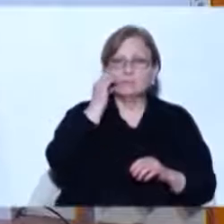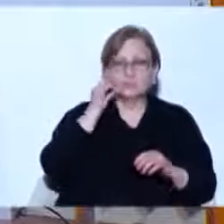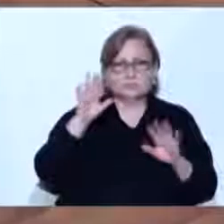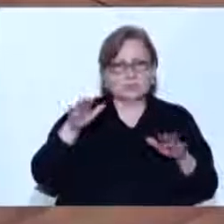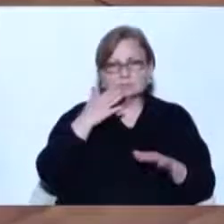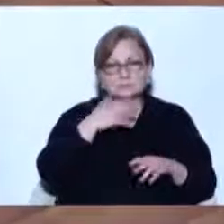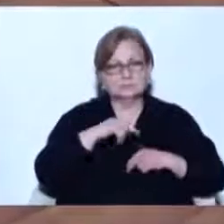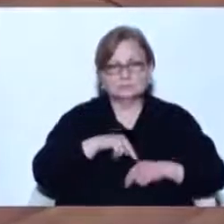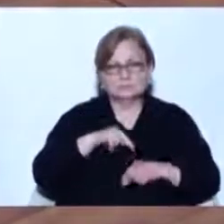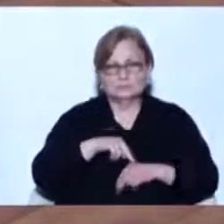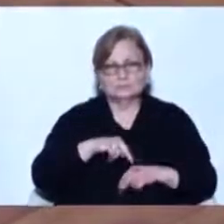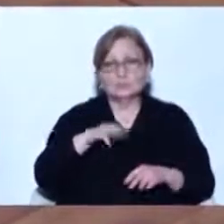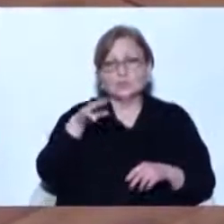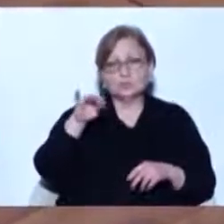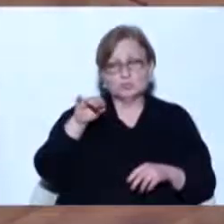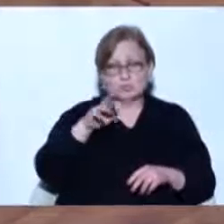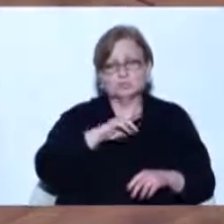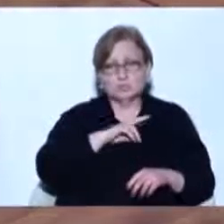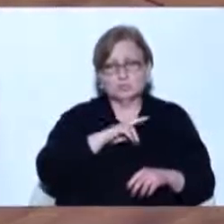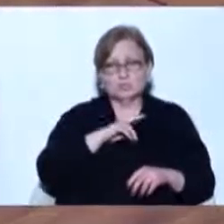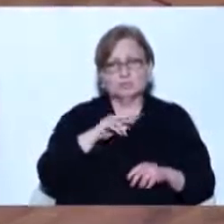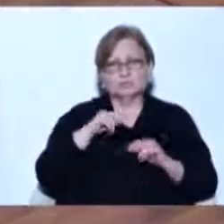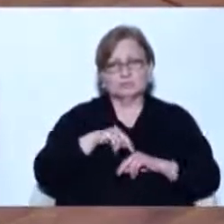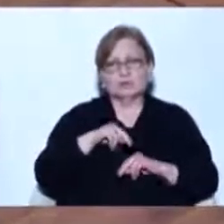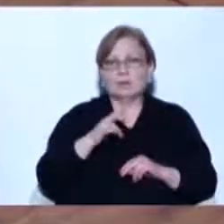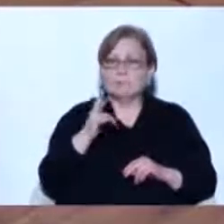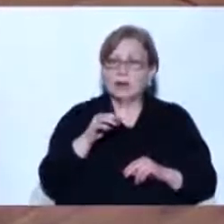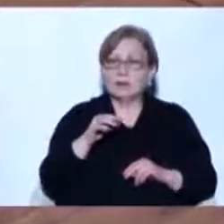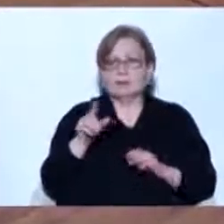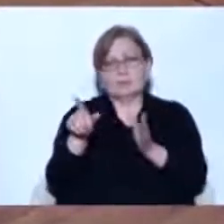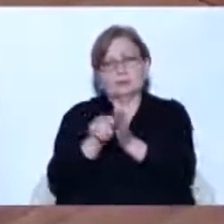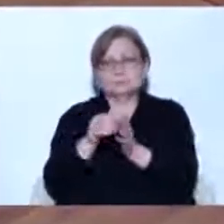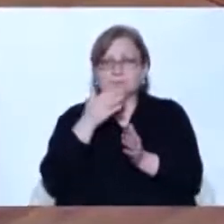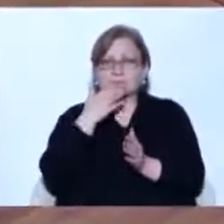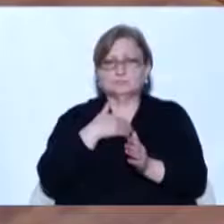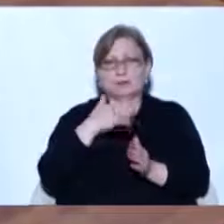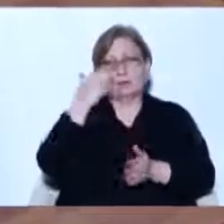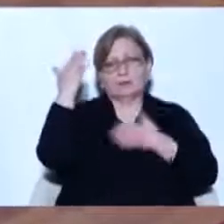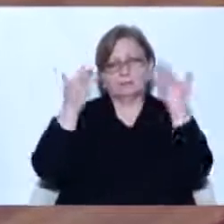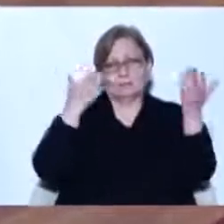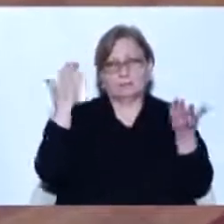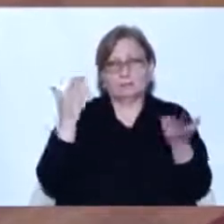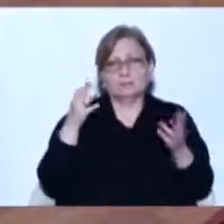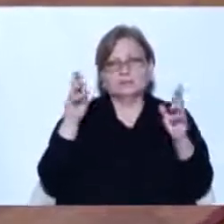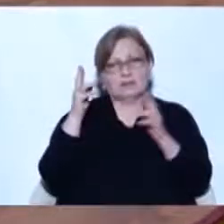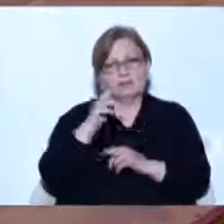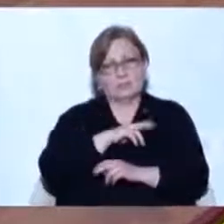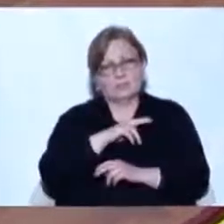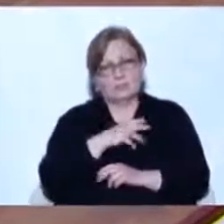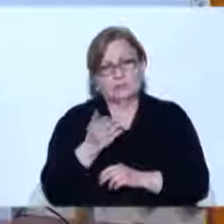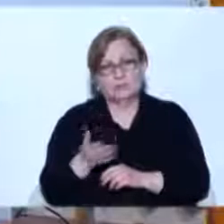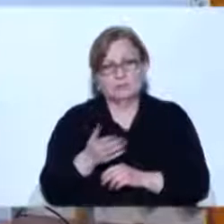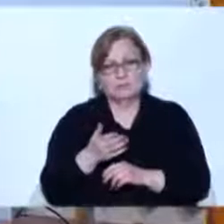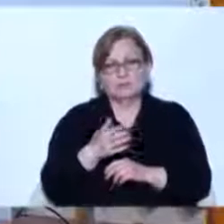მშრომელია. ტოტოსაც უყვარდა შრომა, მაგრამ შრომასთან ერთად გართობაც უნდოდა, ცეკვით იყო გატაცებული.